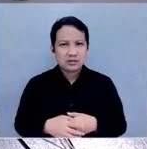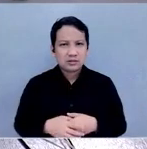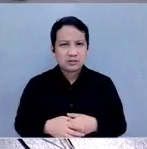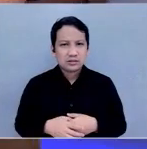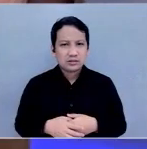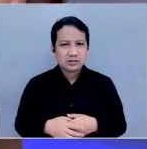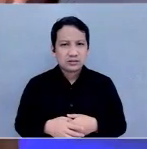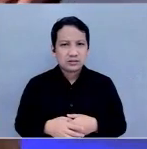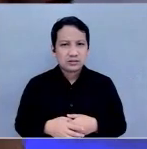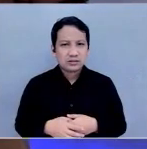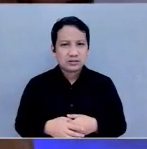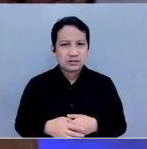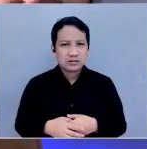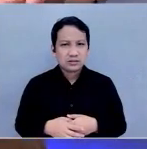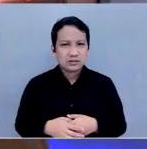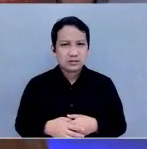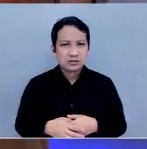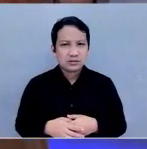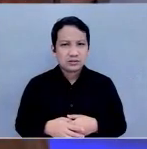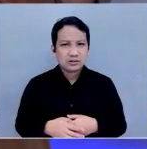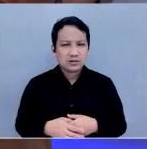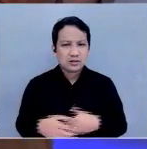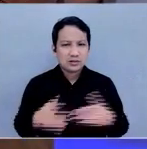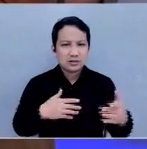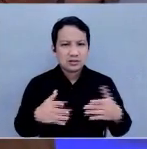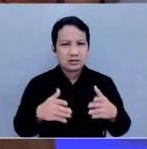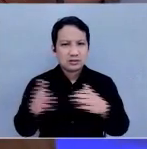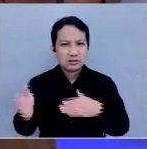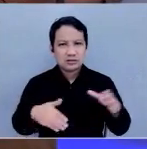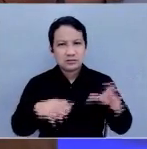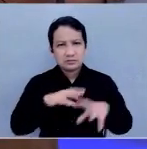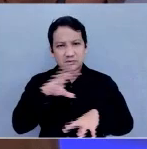Well, I think hindi po talaga siya planado.